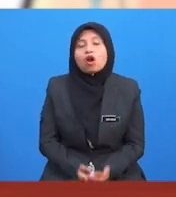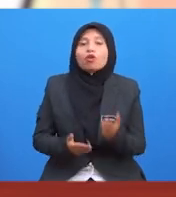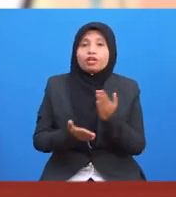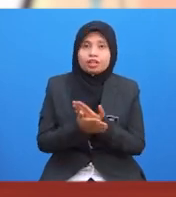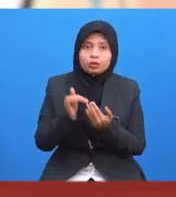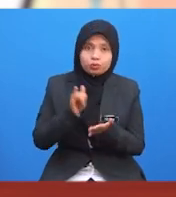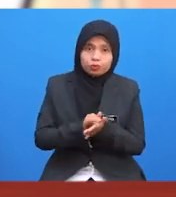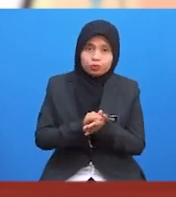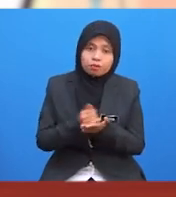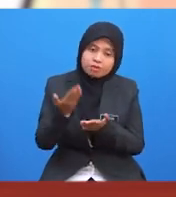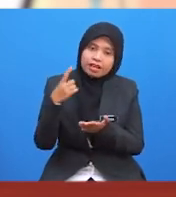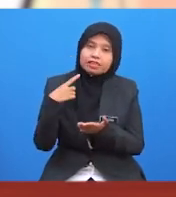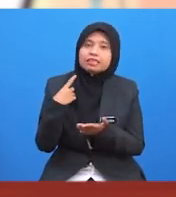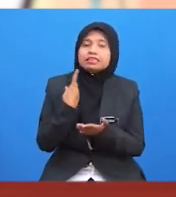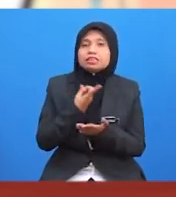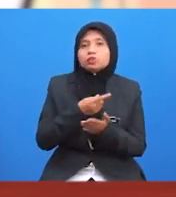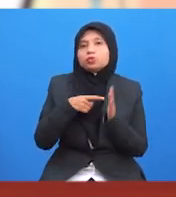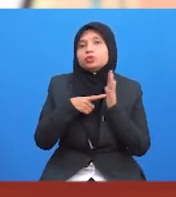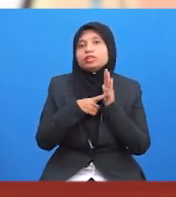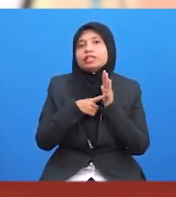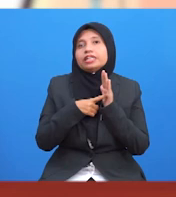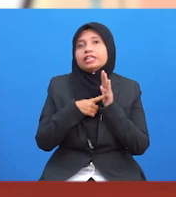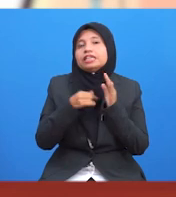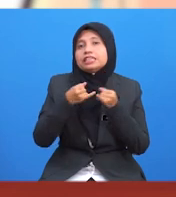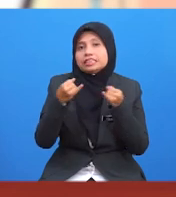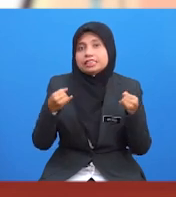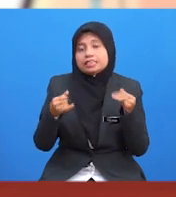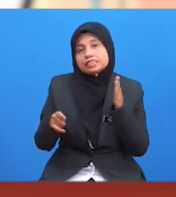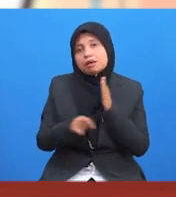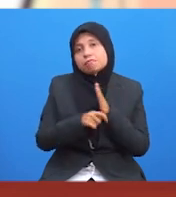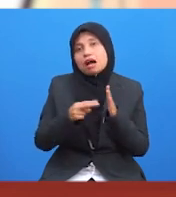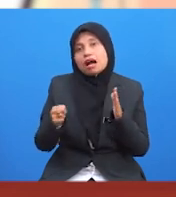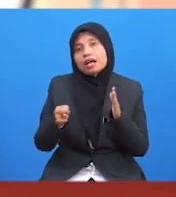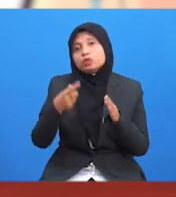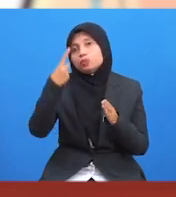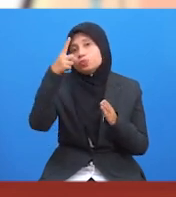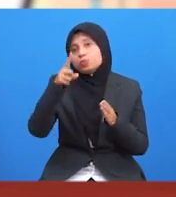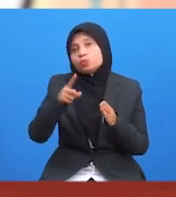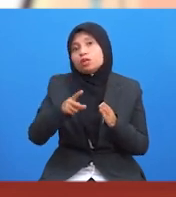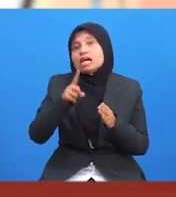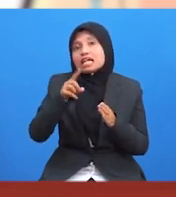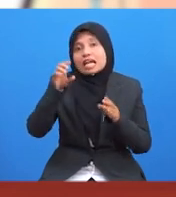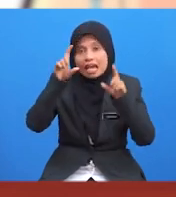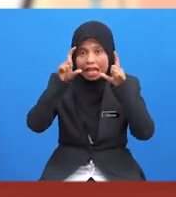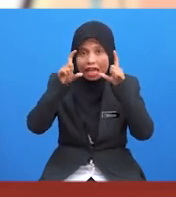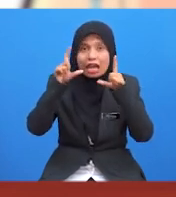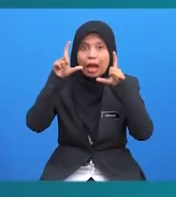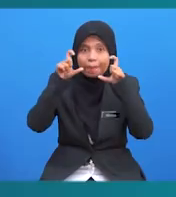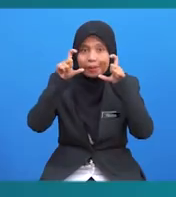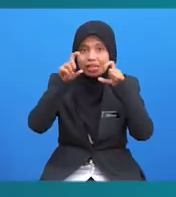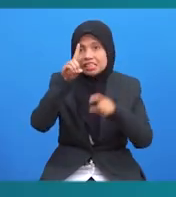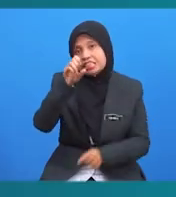Oleh itu, mari saya tunjukkan beberapa aksesori tambahan bagi sesebuah kamera